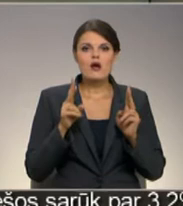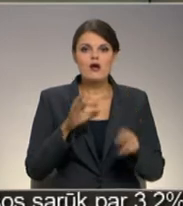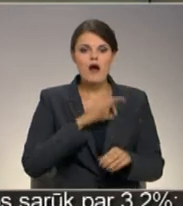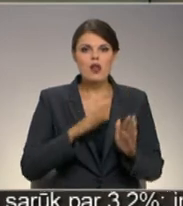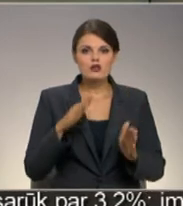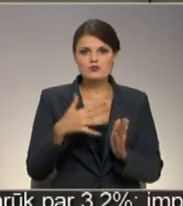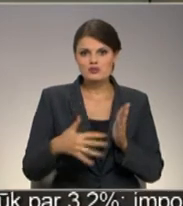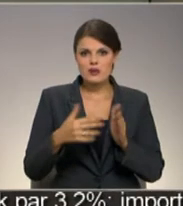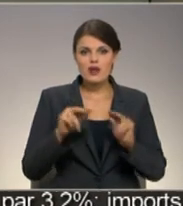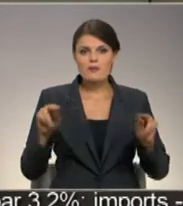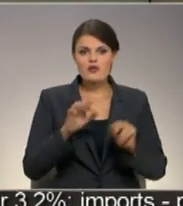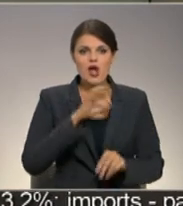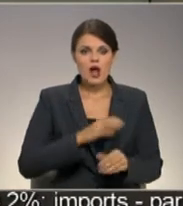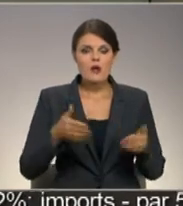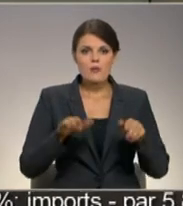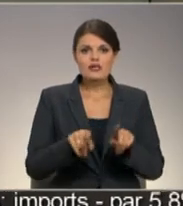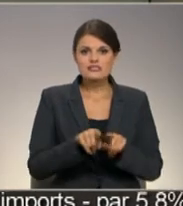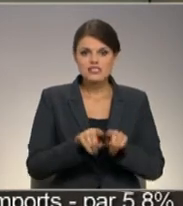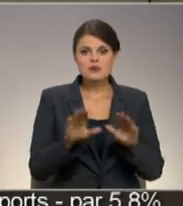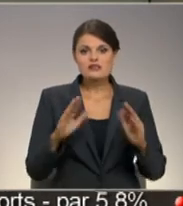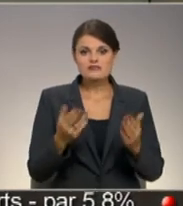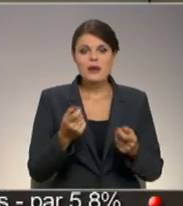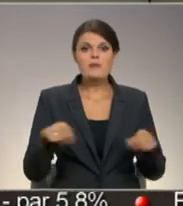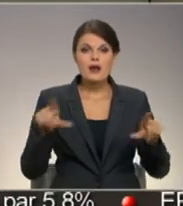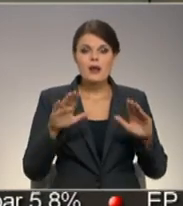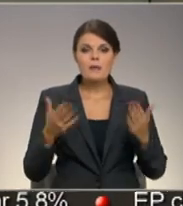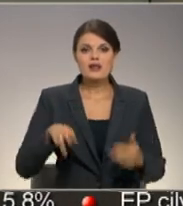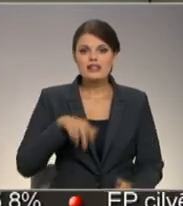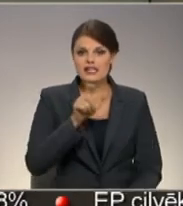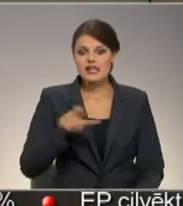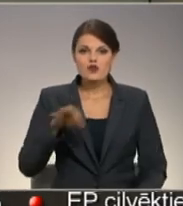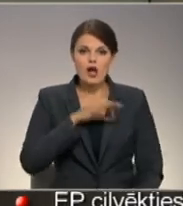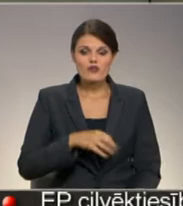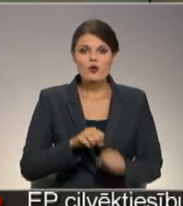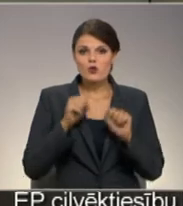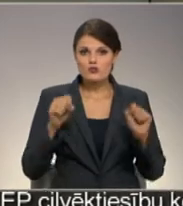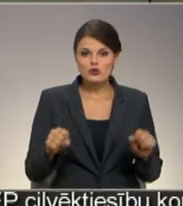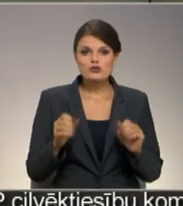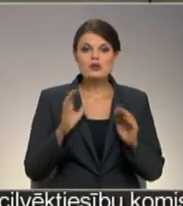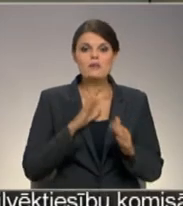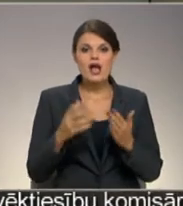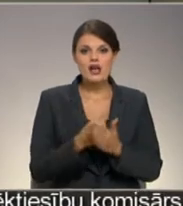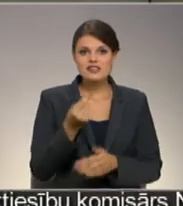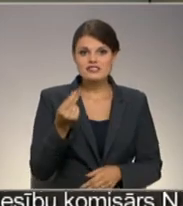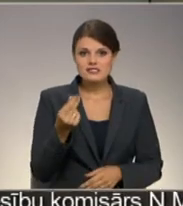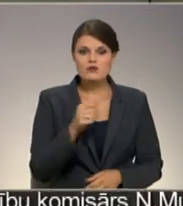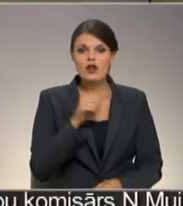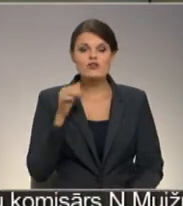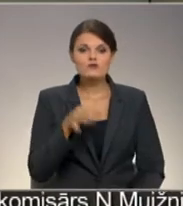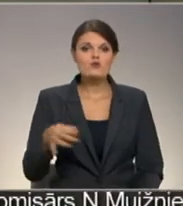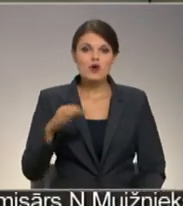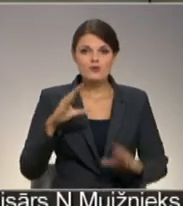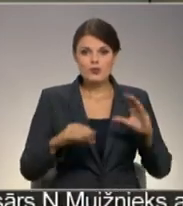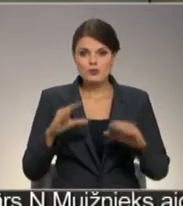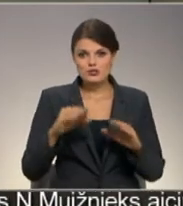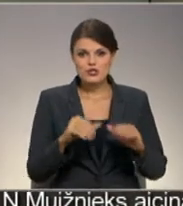algas tiks aprēķināts. Pedagoga atalgojums paliks tāds pats vai palielināsies, bet direktora atalgojuma nodrošināšanai tika atrasts finansējums Talsu